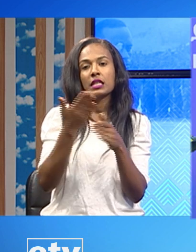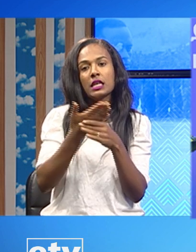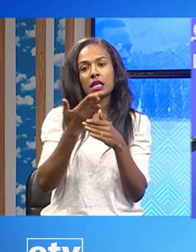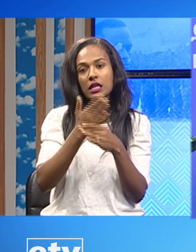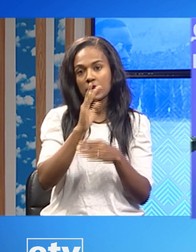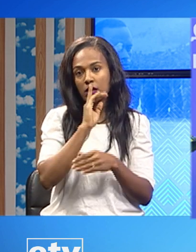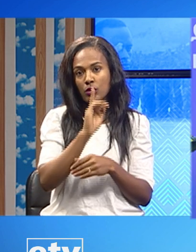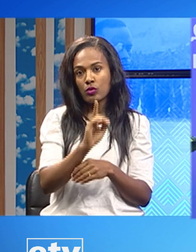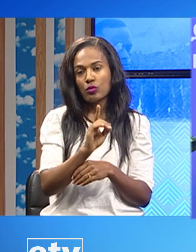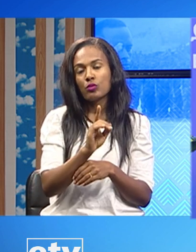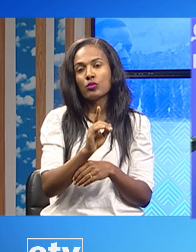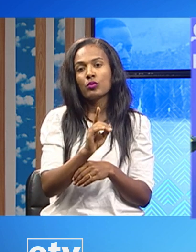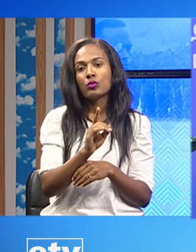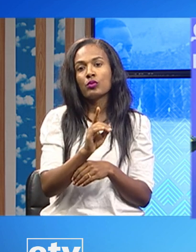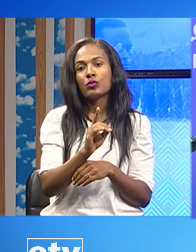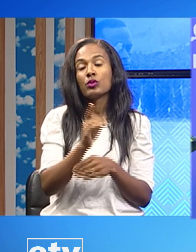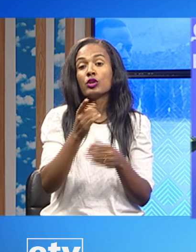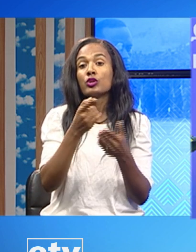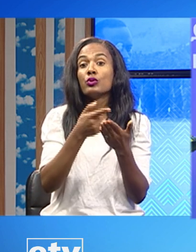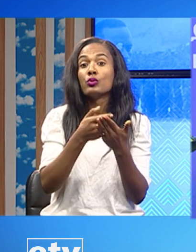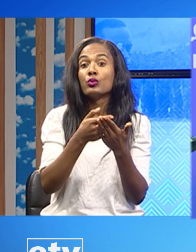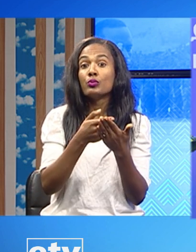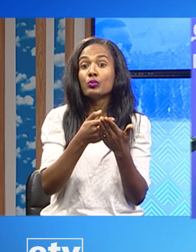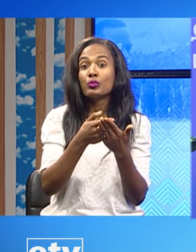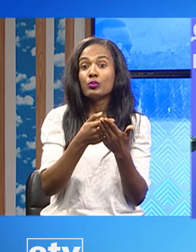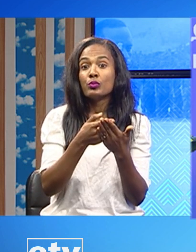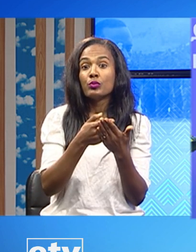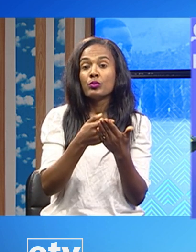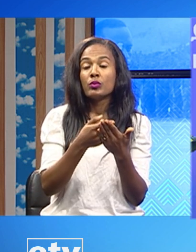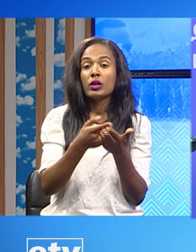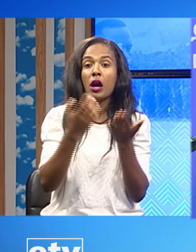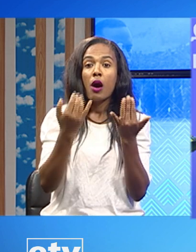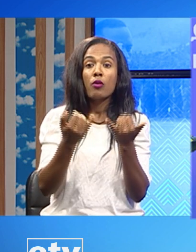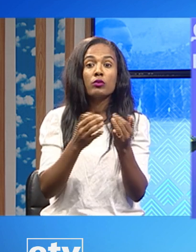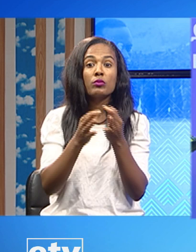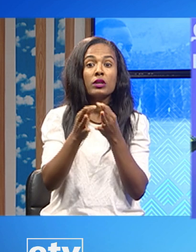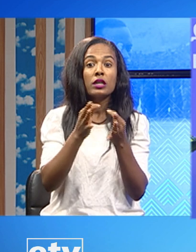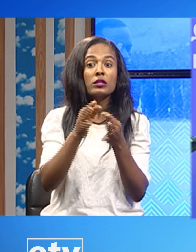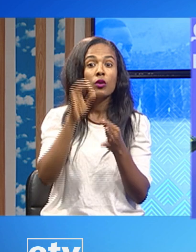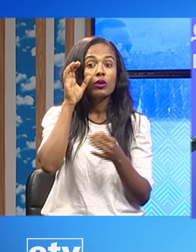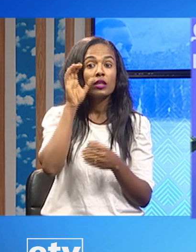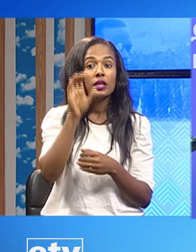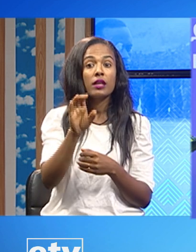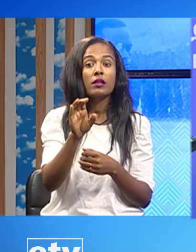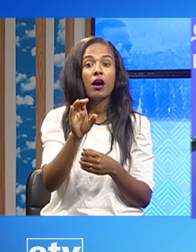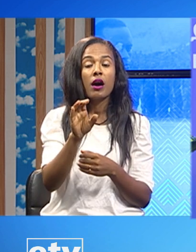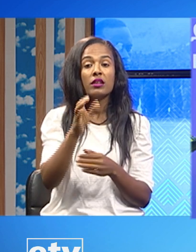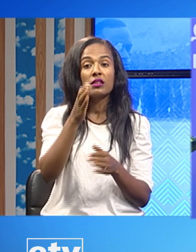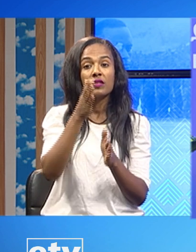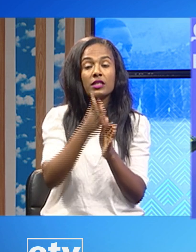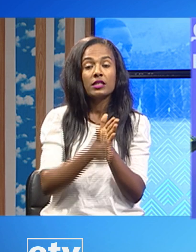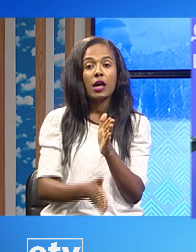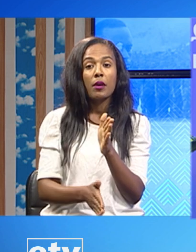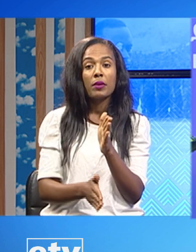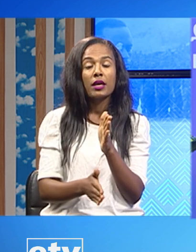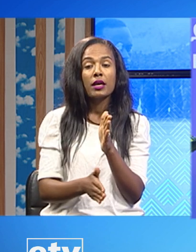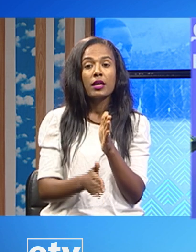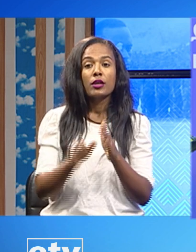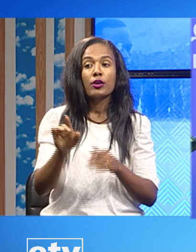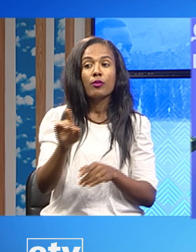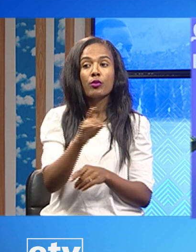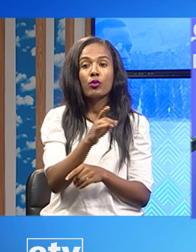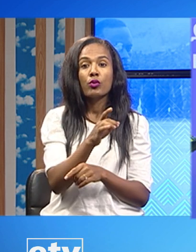ነው። እንዲሁም ይሄ አሁን የምገልጸው ግዴታ በተለይ ተፈጻሚ